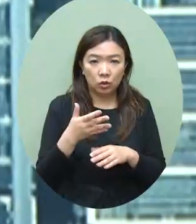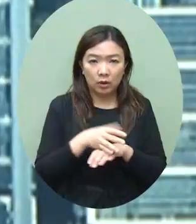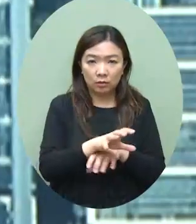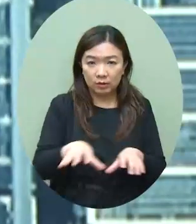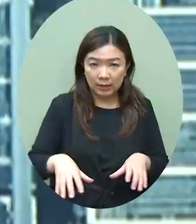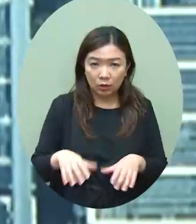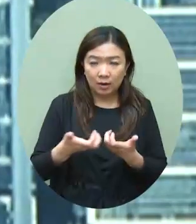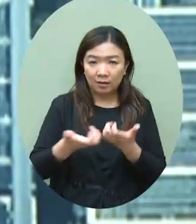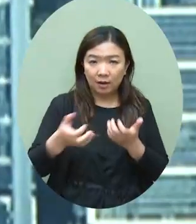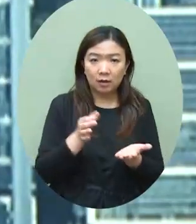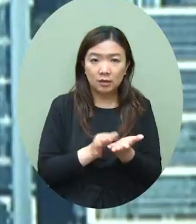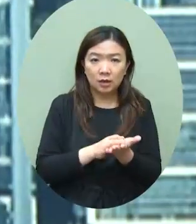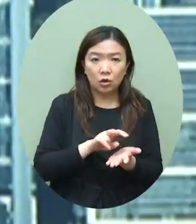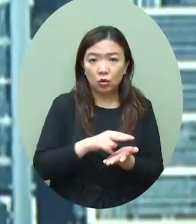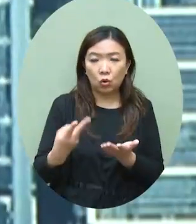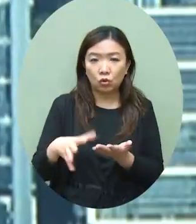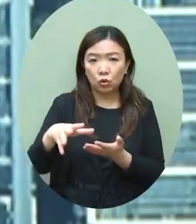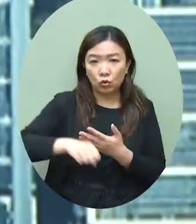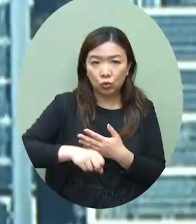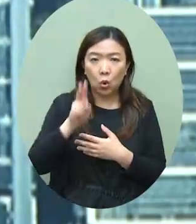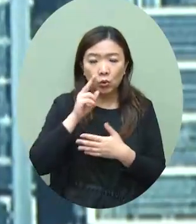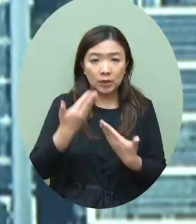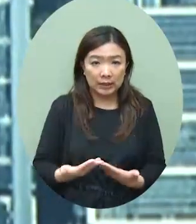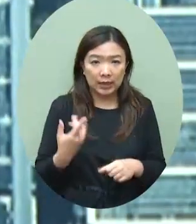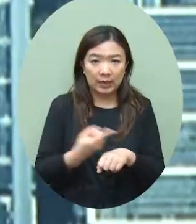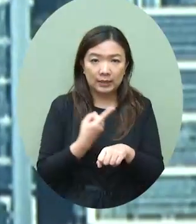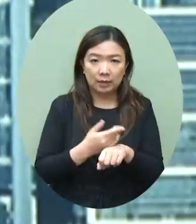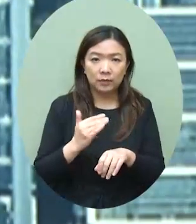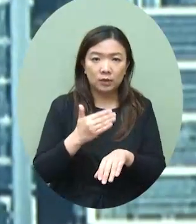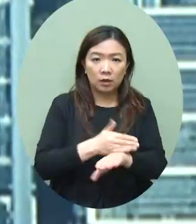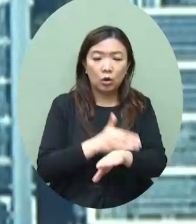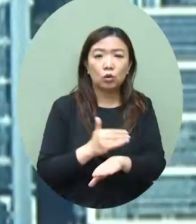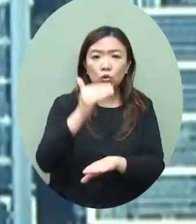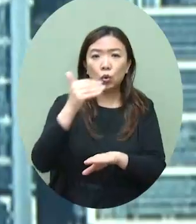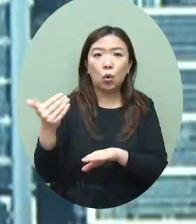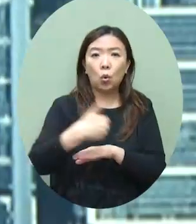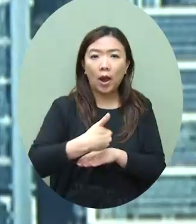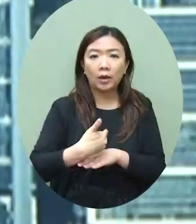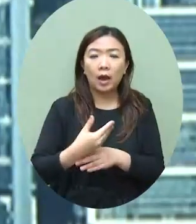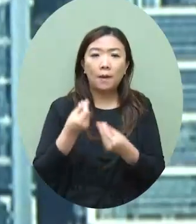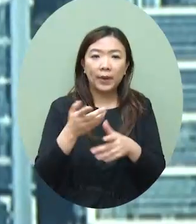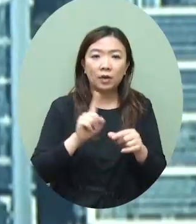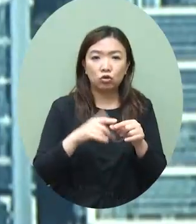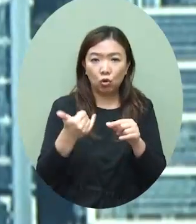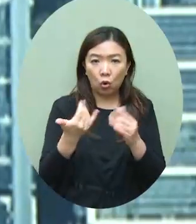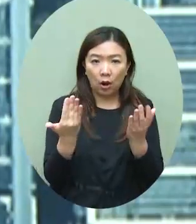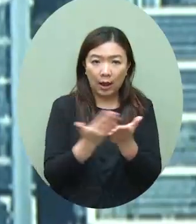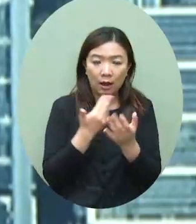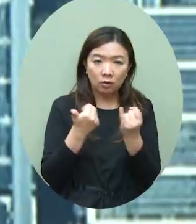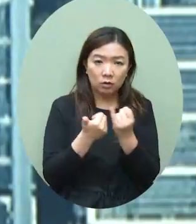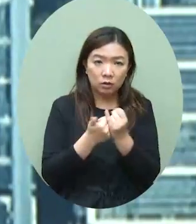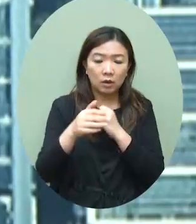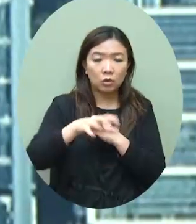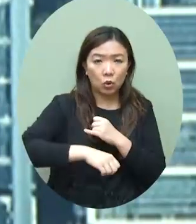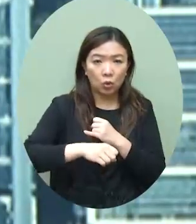改變咗用途。譬如暫時竹篙灣咧係俾中學文憑考生嚟到去用，雖然而家嘅使用率